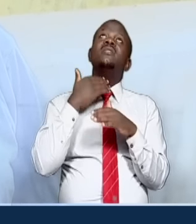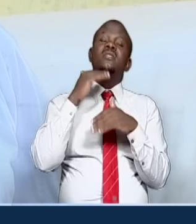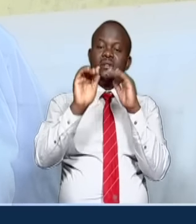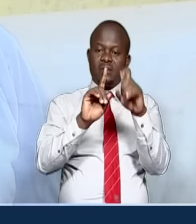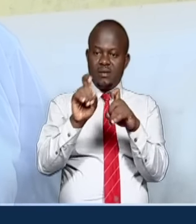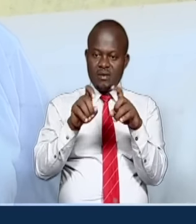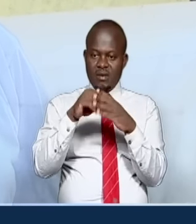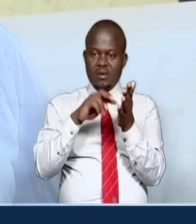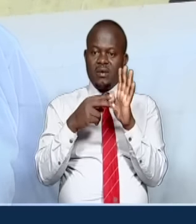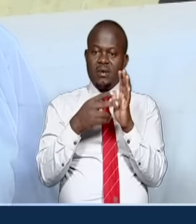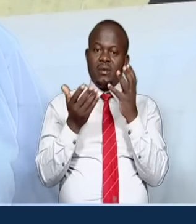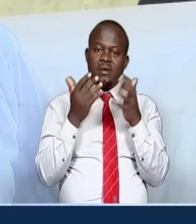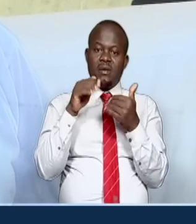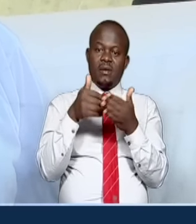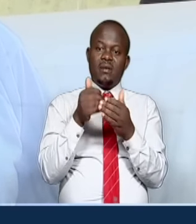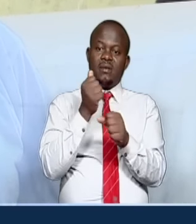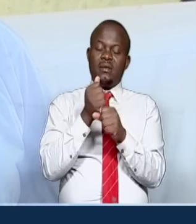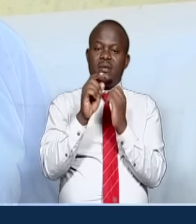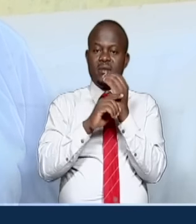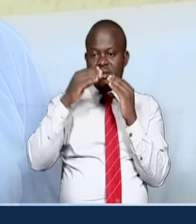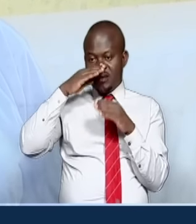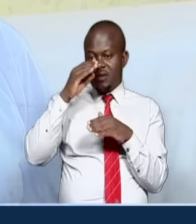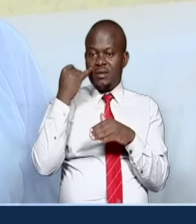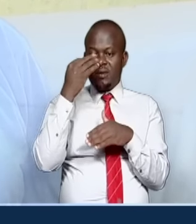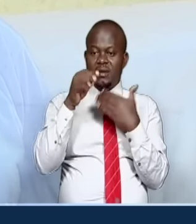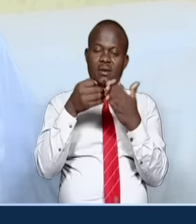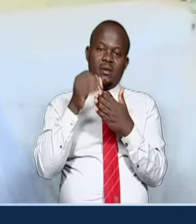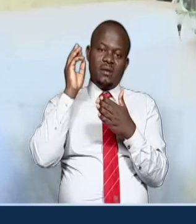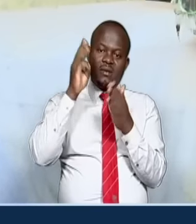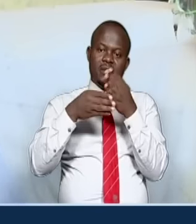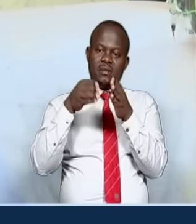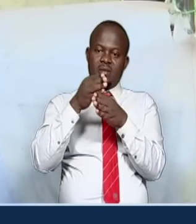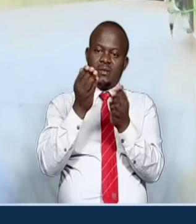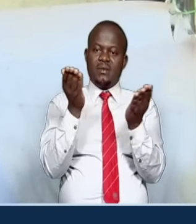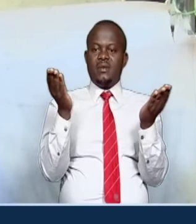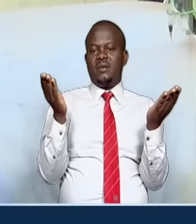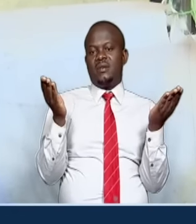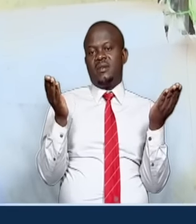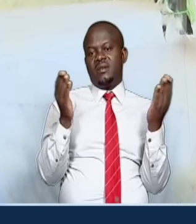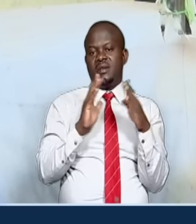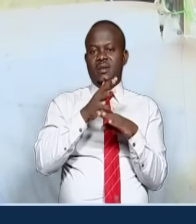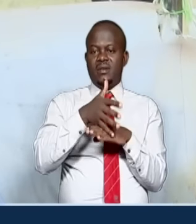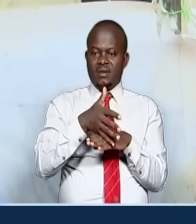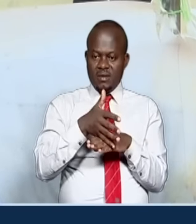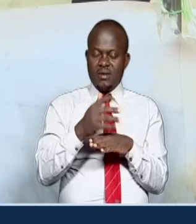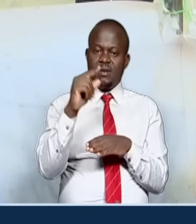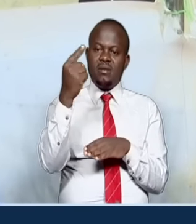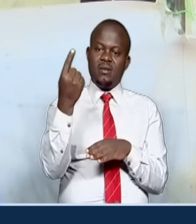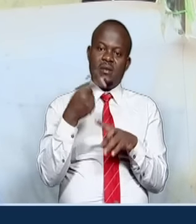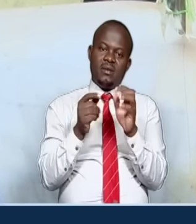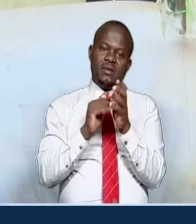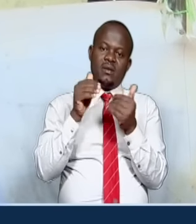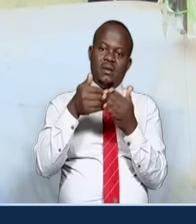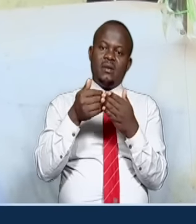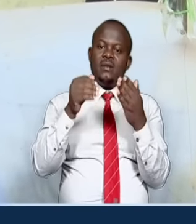umushinga we nawe dufite nk'urubyiruko rwo mu karere ka Nyanza, niba wazatwubakira stade zirenze iyo dufite imwe, twana twajya